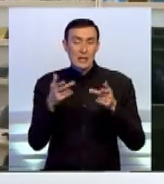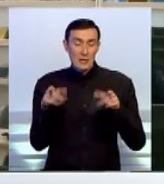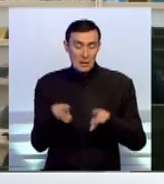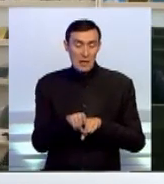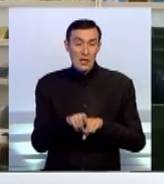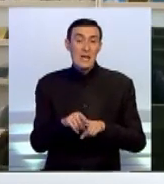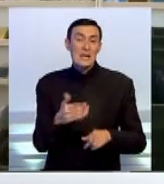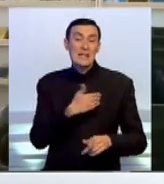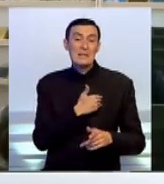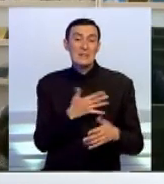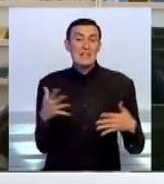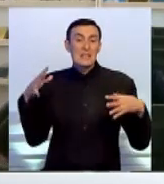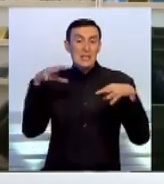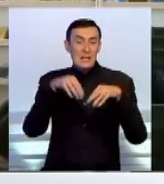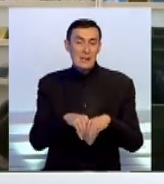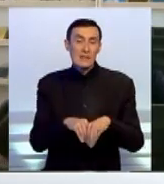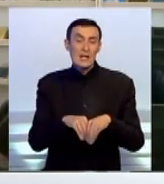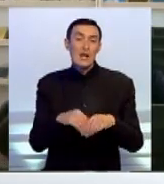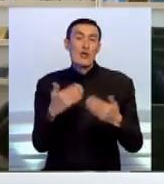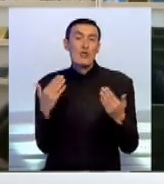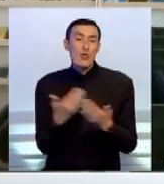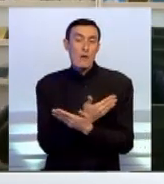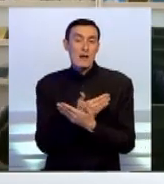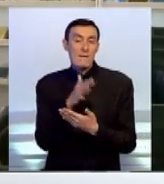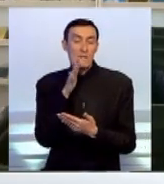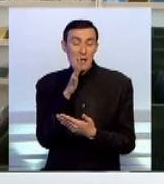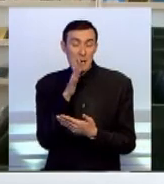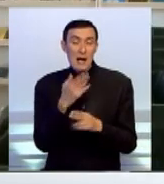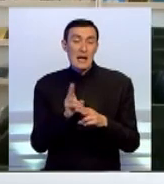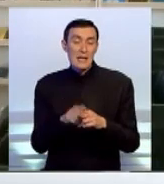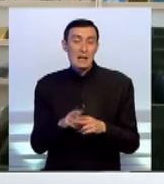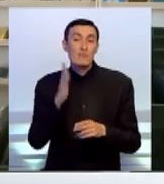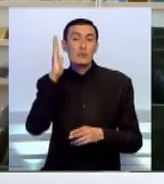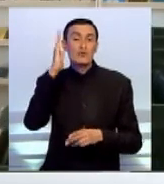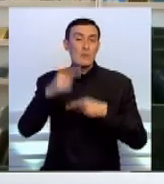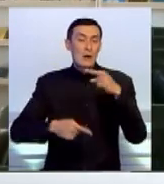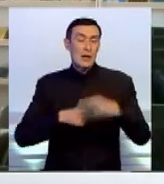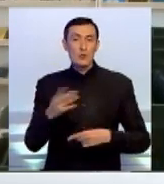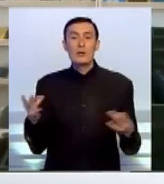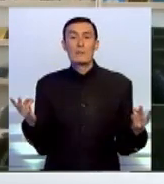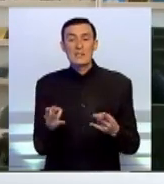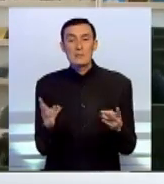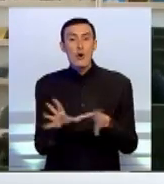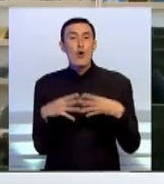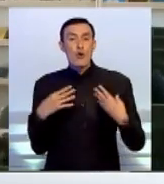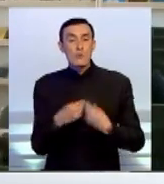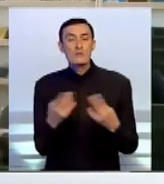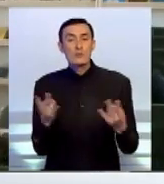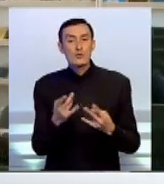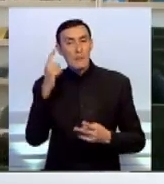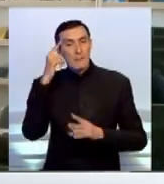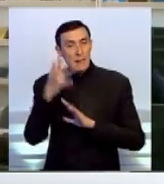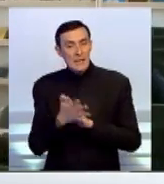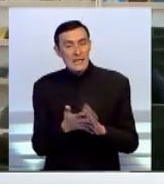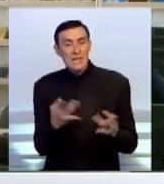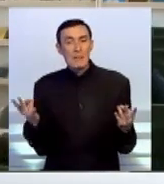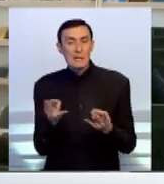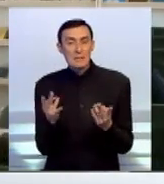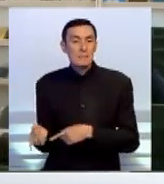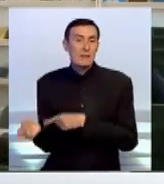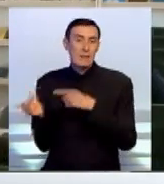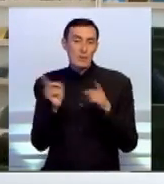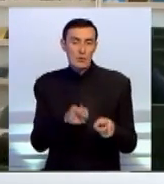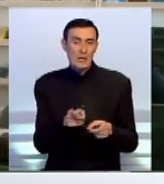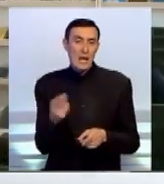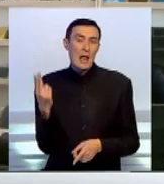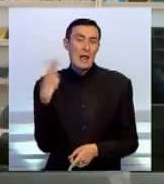мы хотим интегрировать в цифровое информационное пространство, а это нужно нашим будущим поколениям, то обществу важно понять необходимость перехода на латиницу.